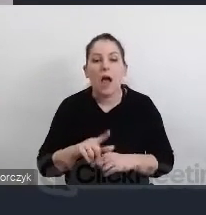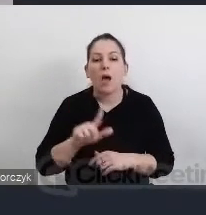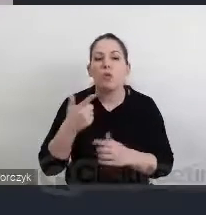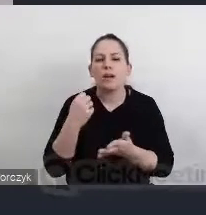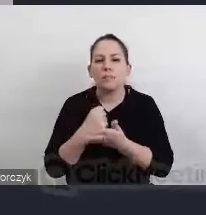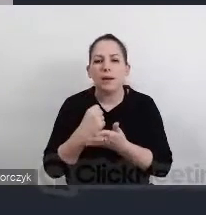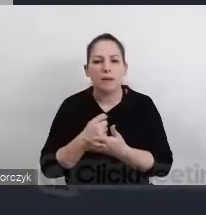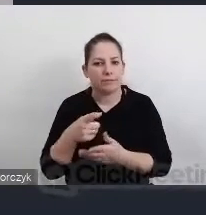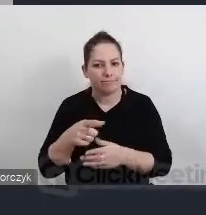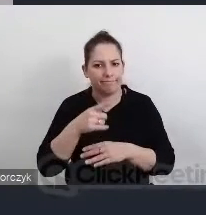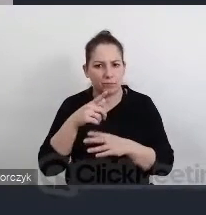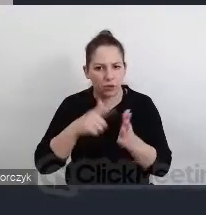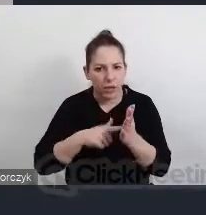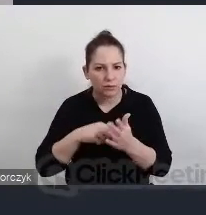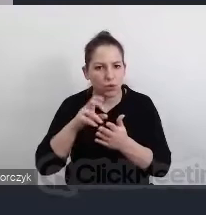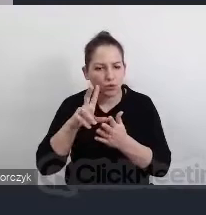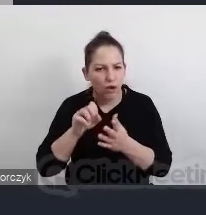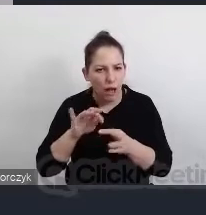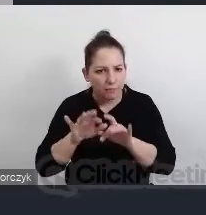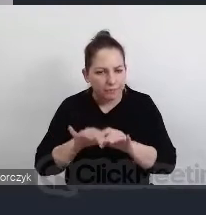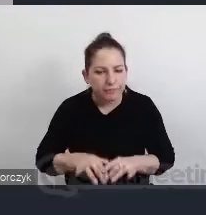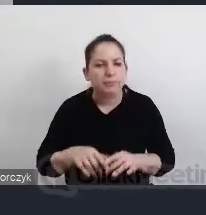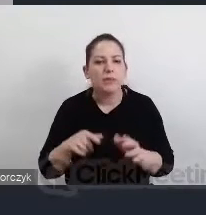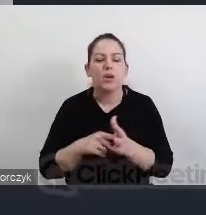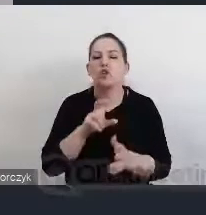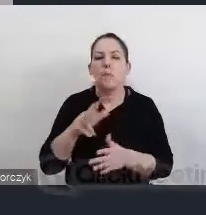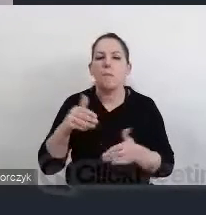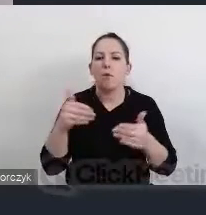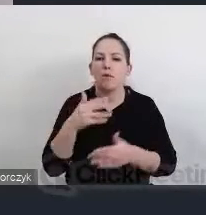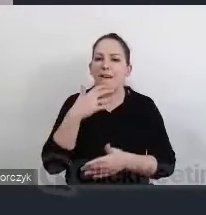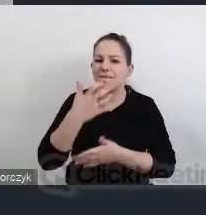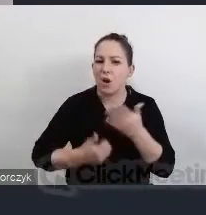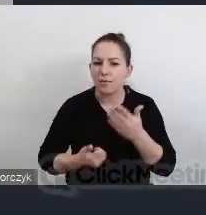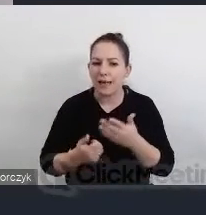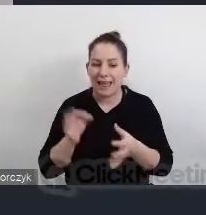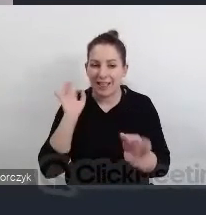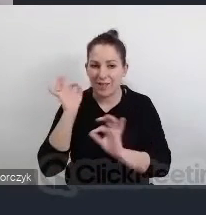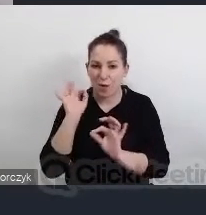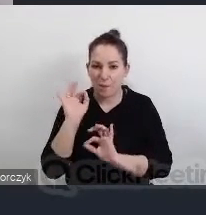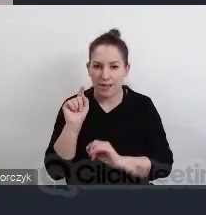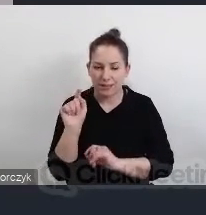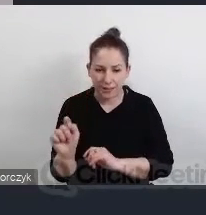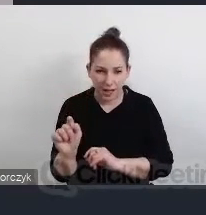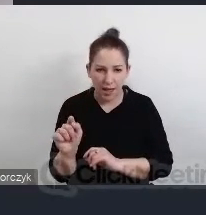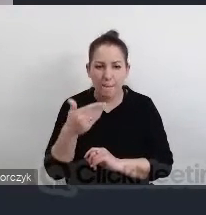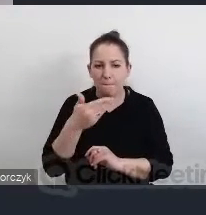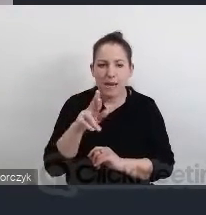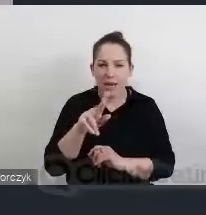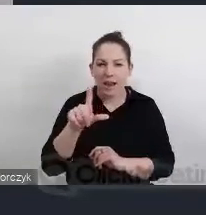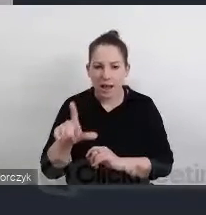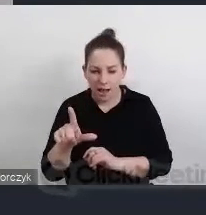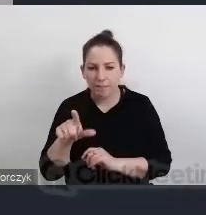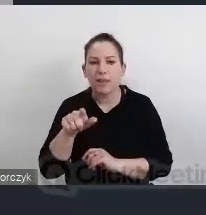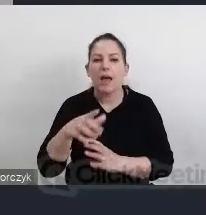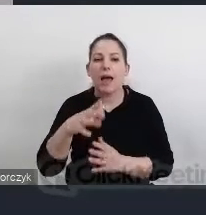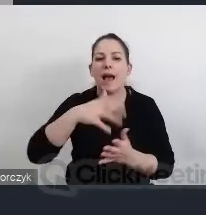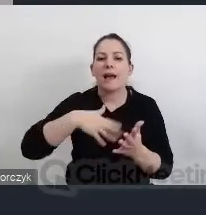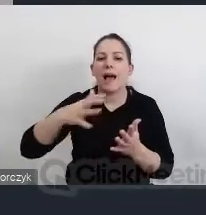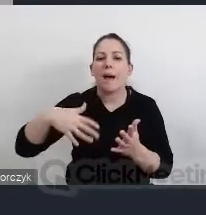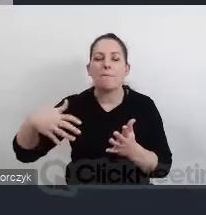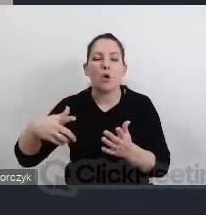był bardzo silnie podkreślany, to to, czy można wykorzystywać dane z MRL-u do raportów rocznych.